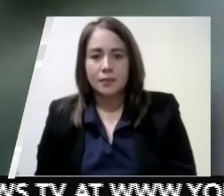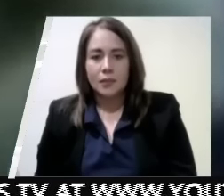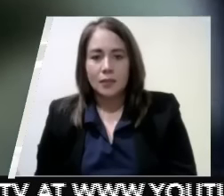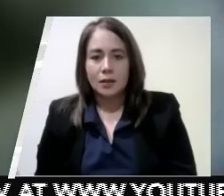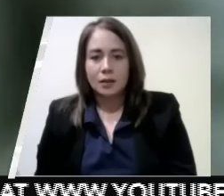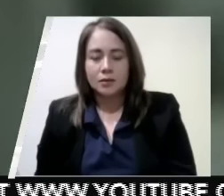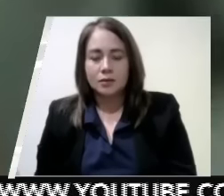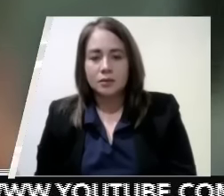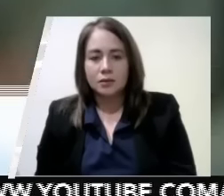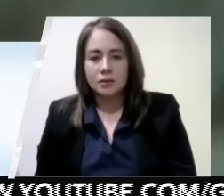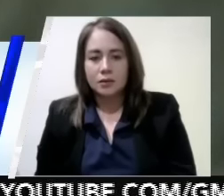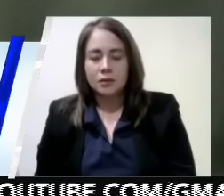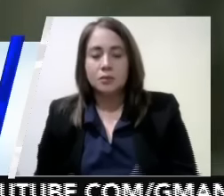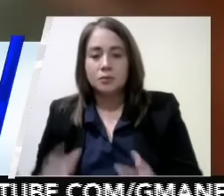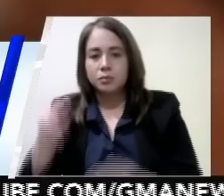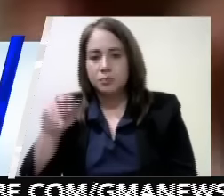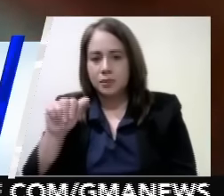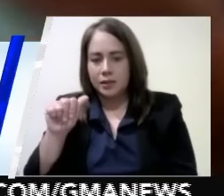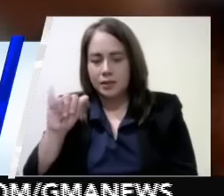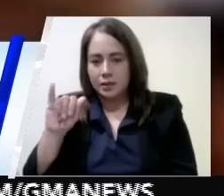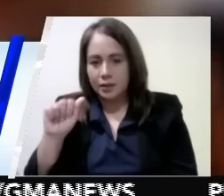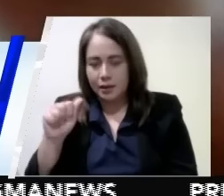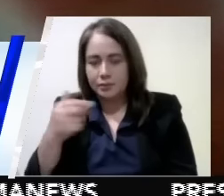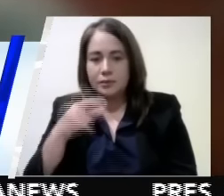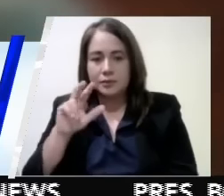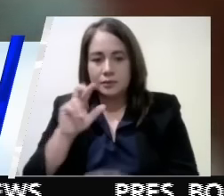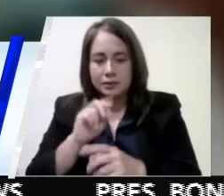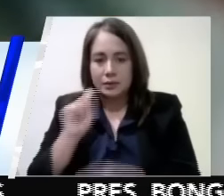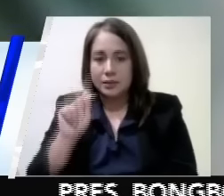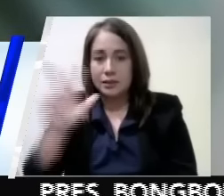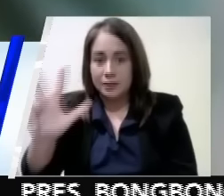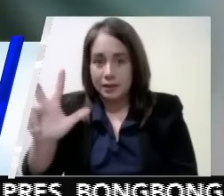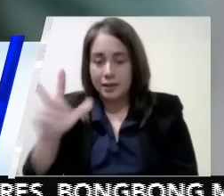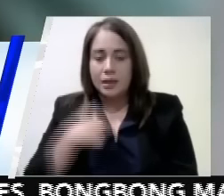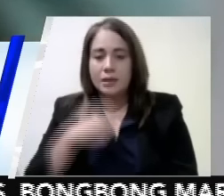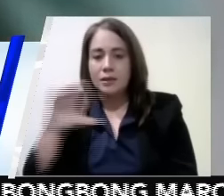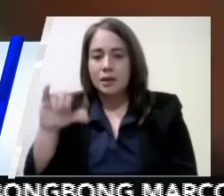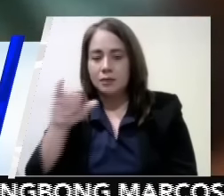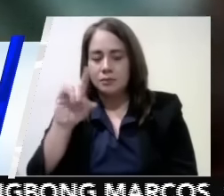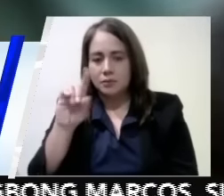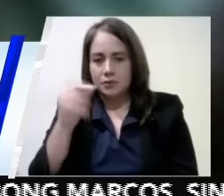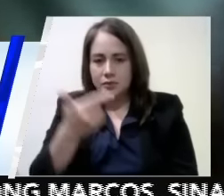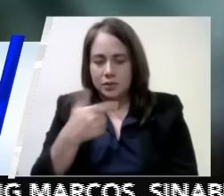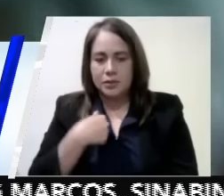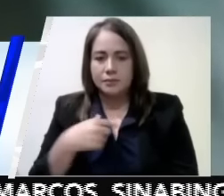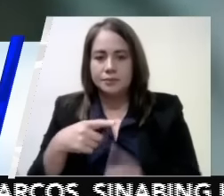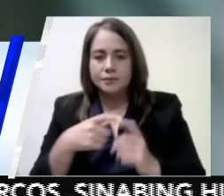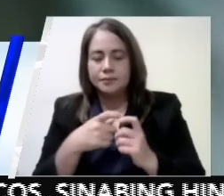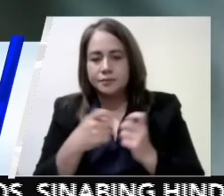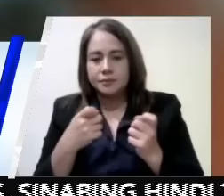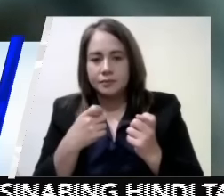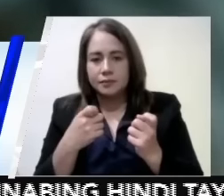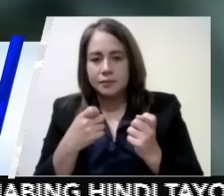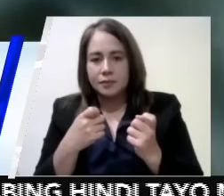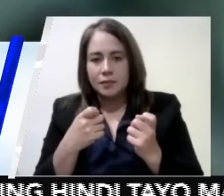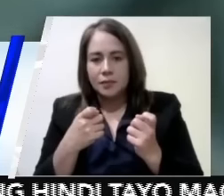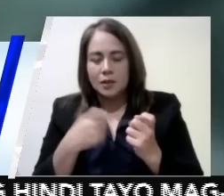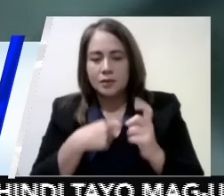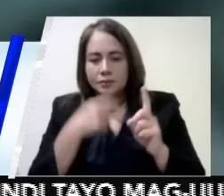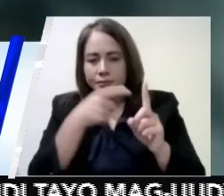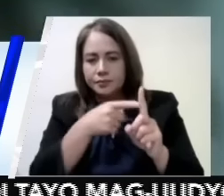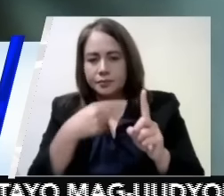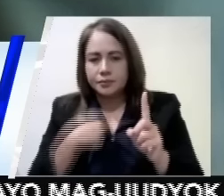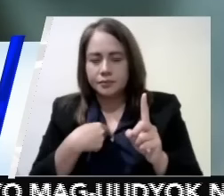Dito sa Naiya Terminal 3, isinagawa ng PNP-CIDG Anti-Transnational Crimes Unit katulong ang Department of Migrant Workers